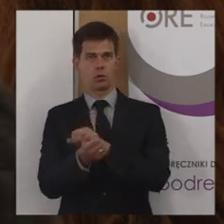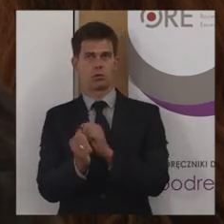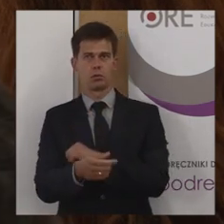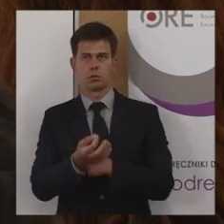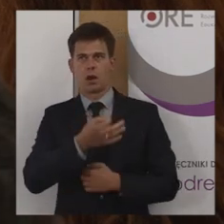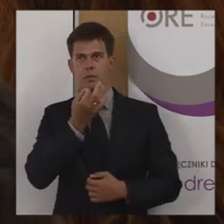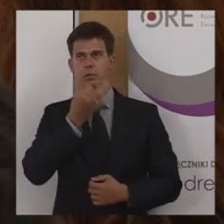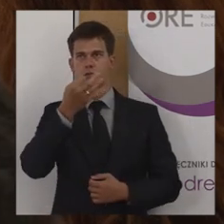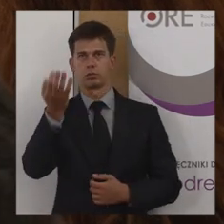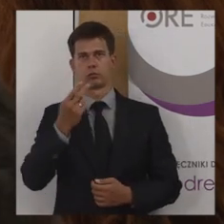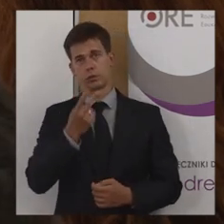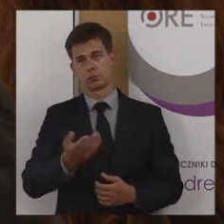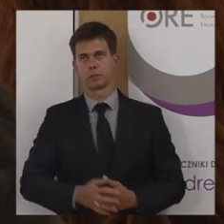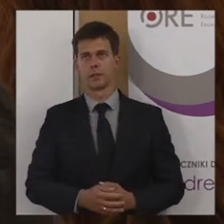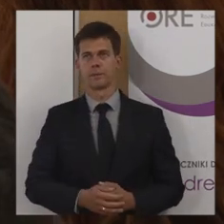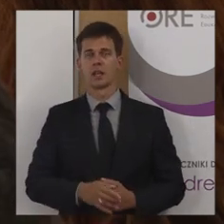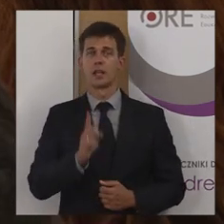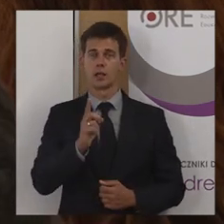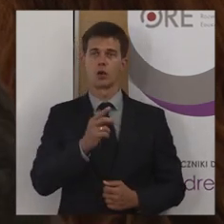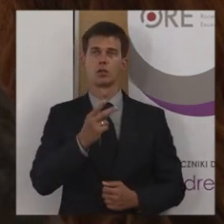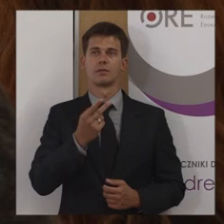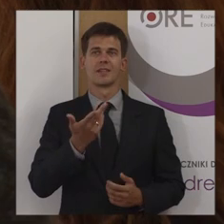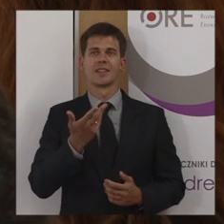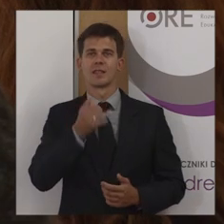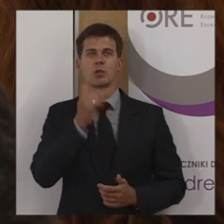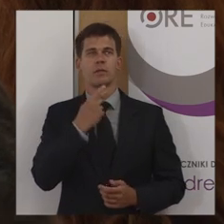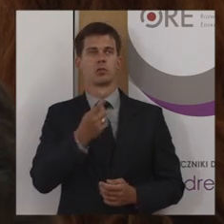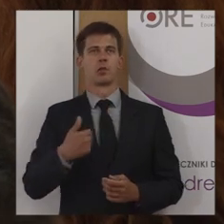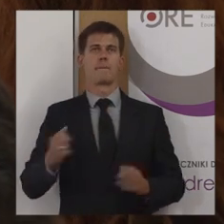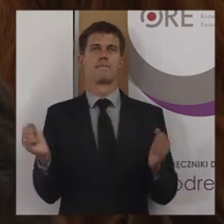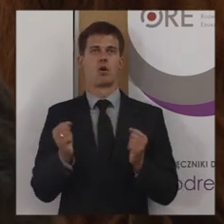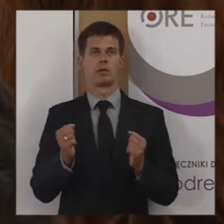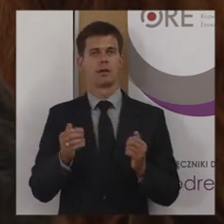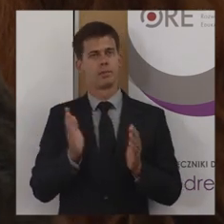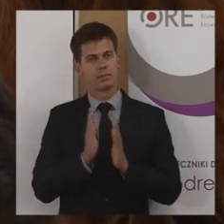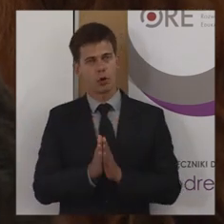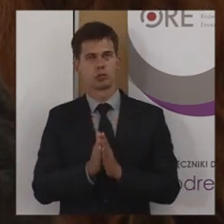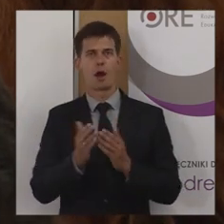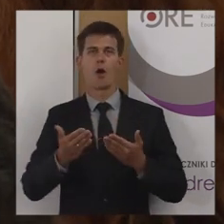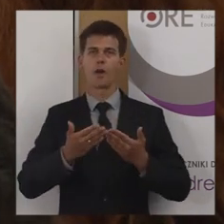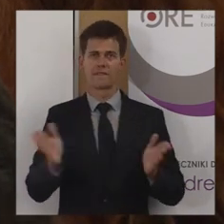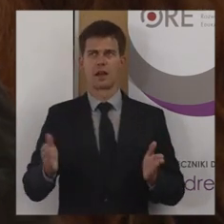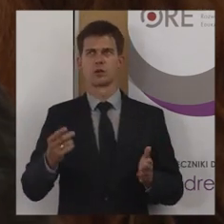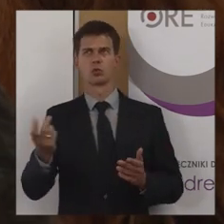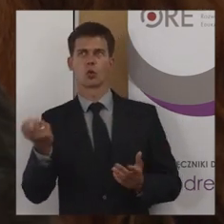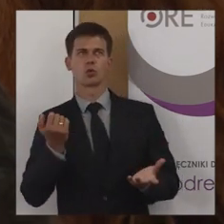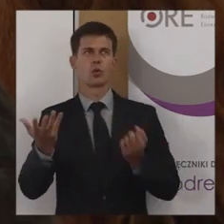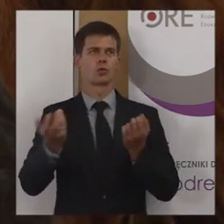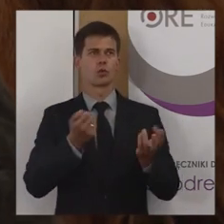tego podręcznika. Ale nie bójmy się tego, proszę Państwa, tylko otwórzmy się na te wszystkie możliwości, które